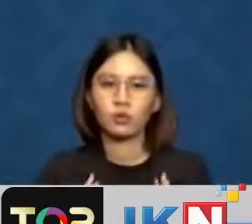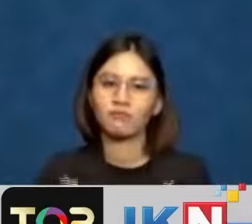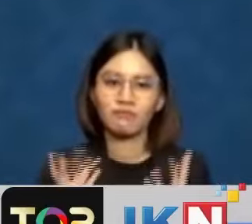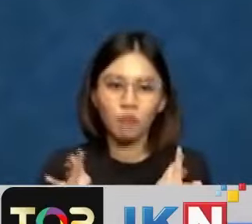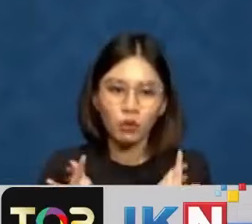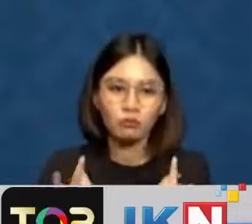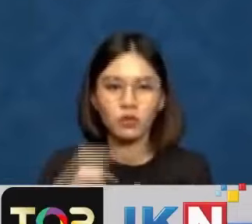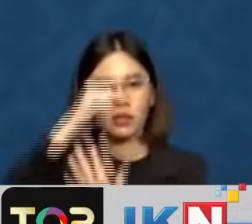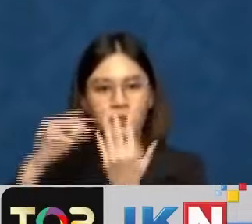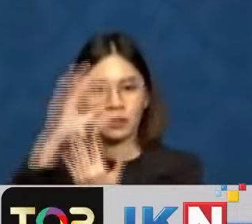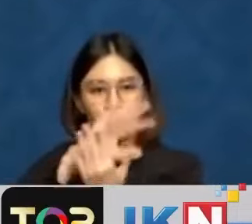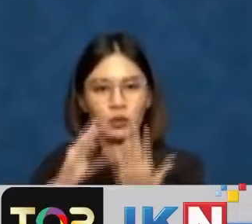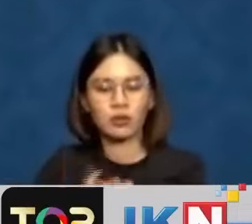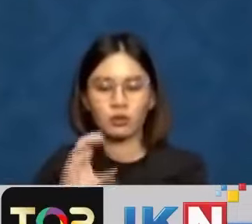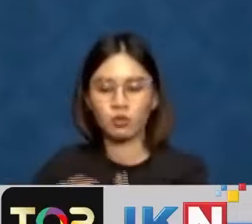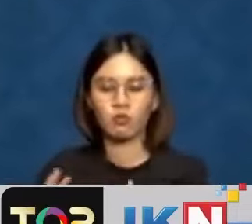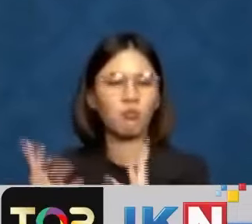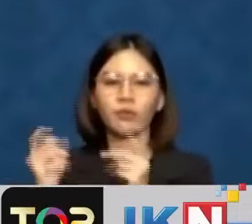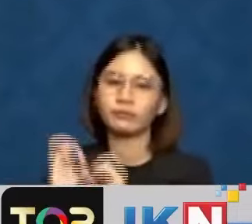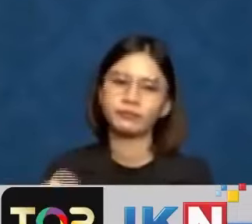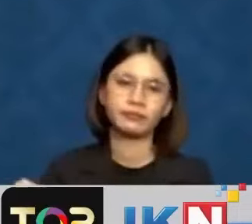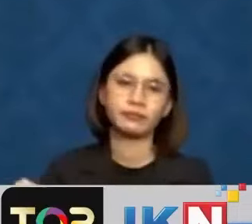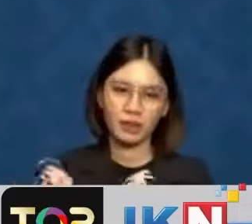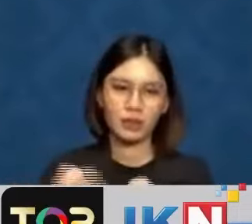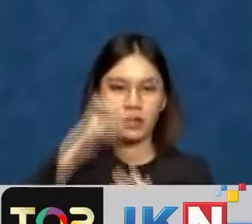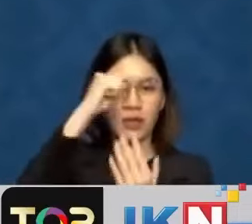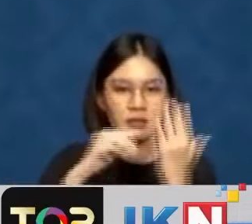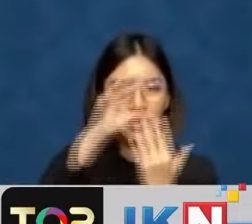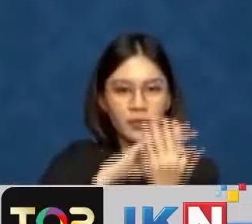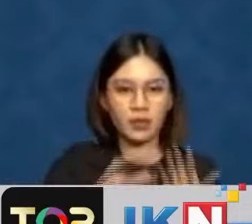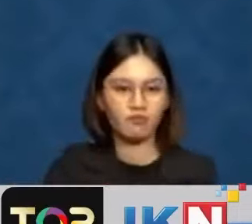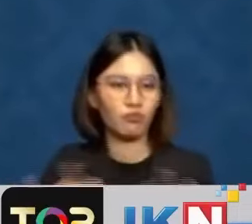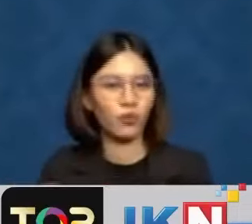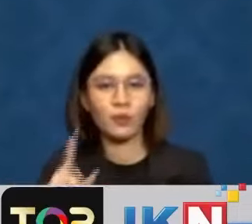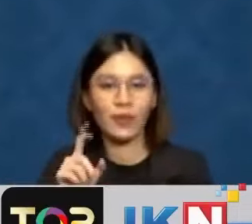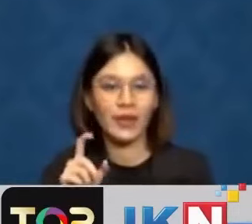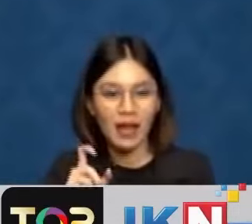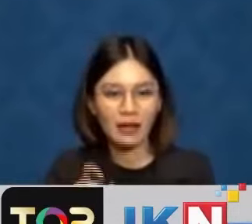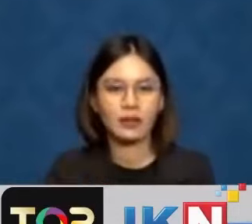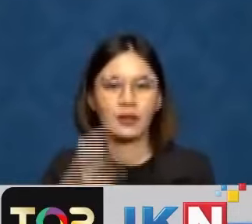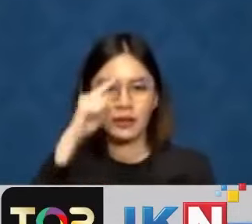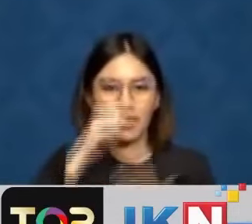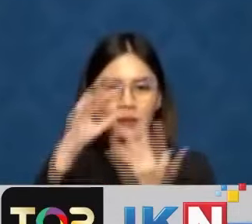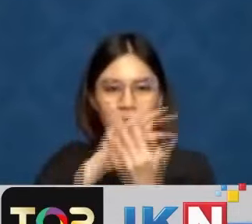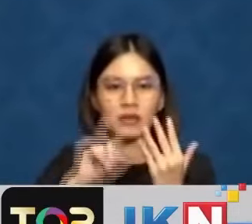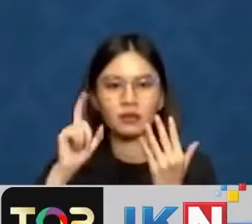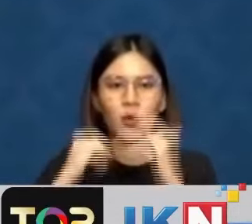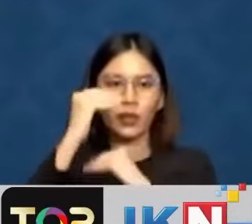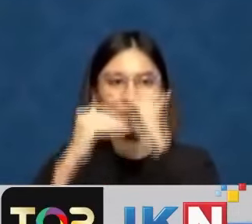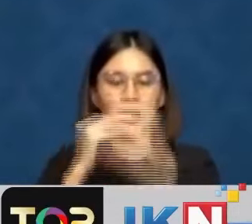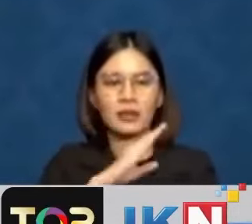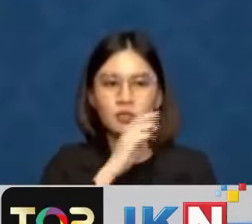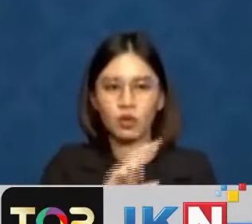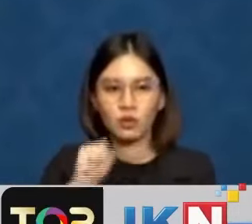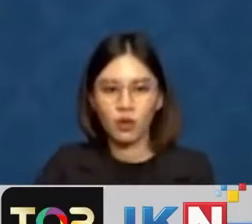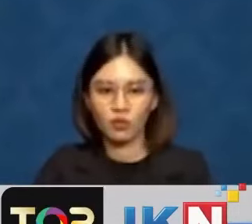ประเทศไทยไม่มีบททุนครับประเทศไทยเจ๊งไม่ได้ประเทศไทยต้องเดินต่อไปแม้กระทั่งยุบสภาแล้วนายกยังต้